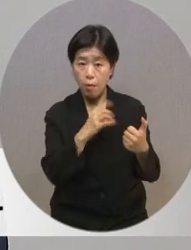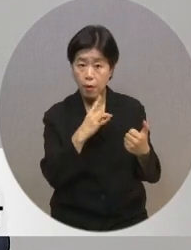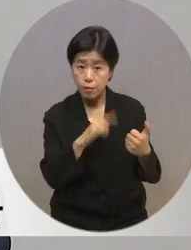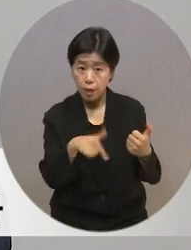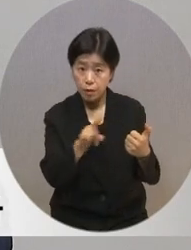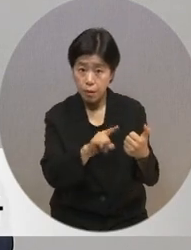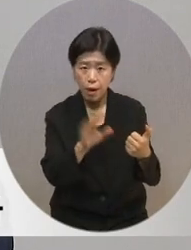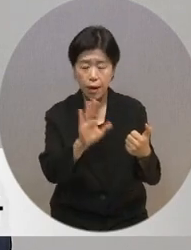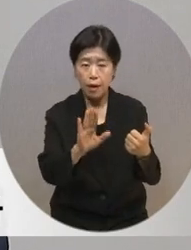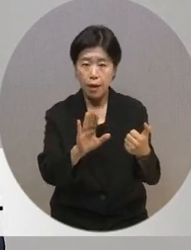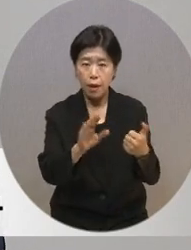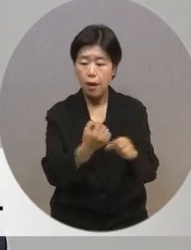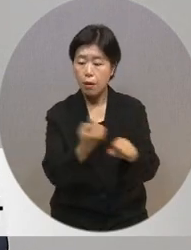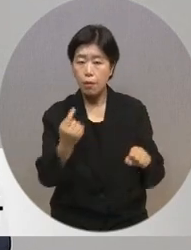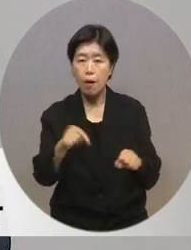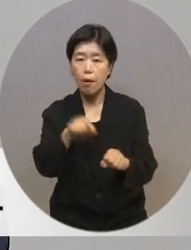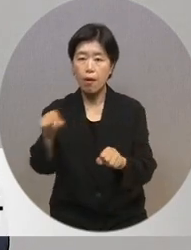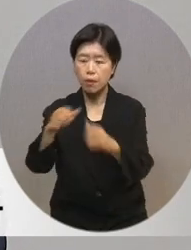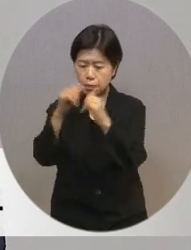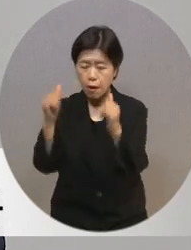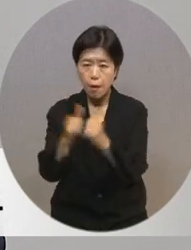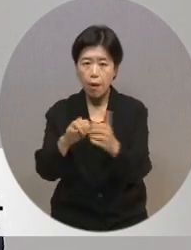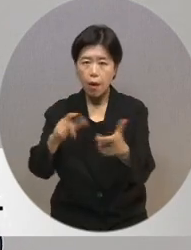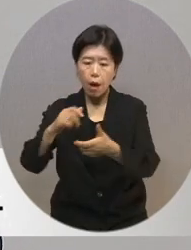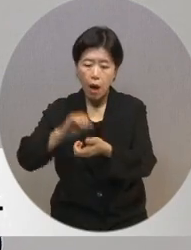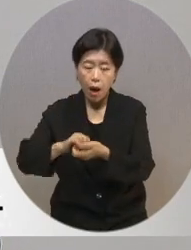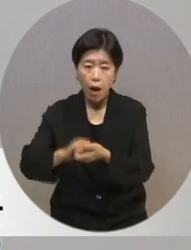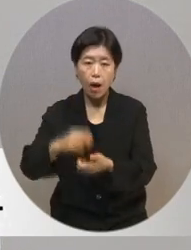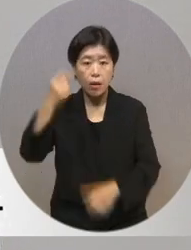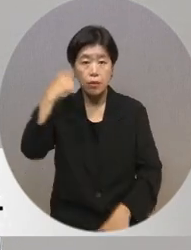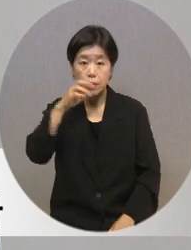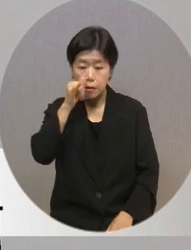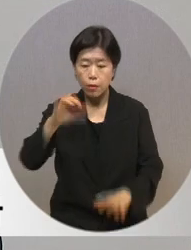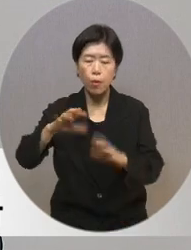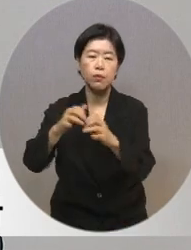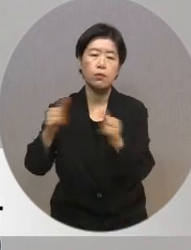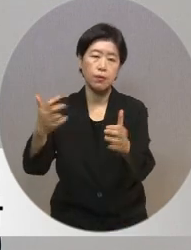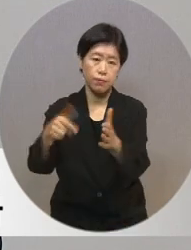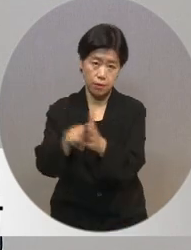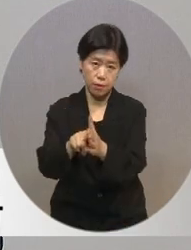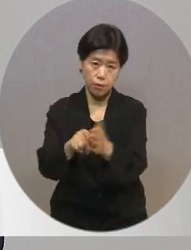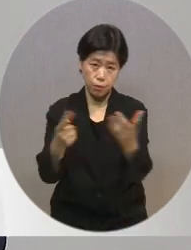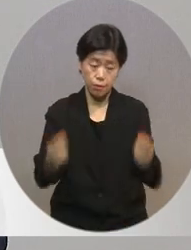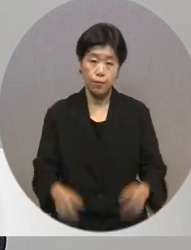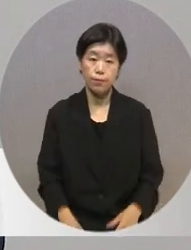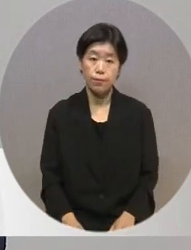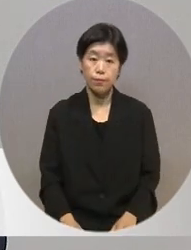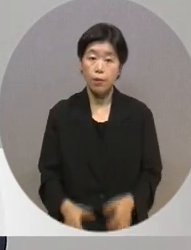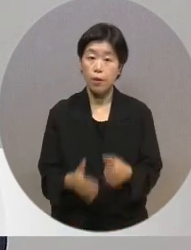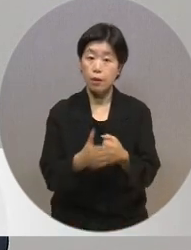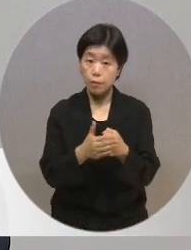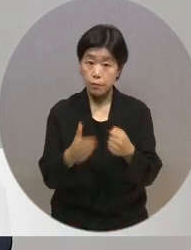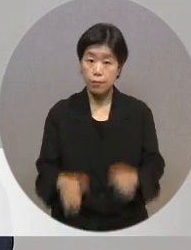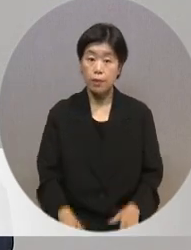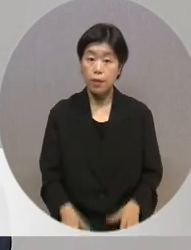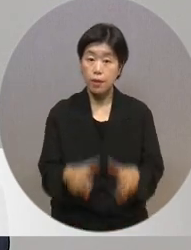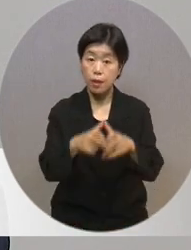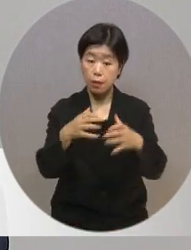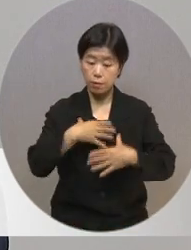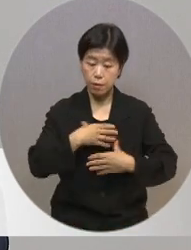아니거든요. 다양한 사회적 제약을 가진 국민 모두를 위한 시설이기도 합니다. 이런 의미에서